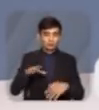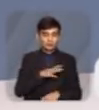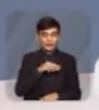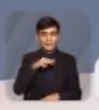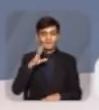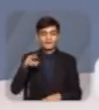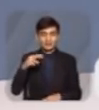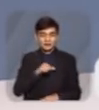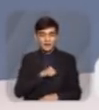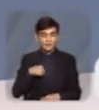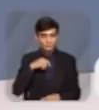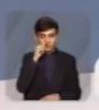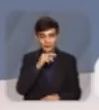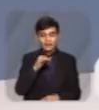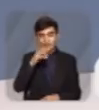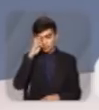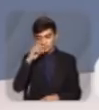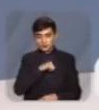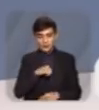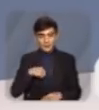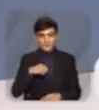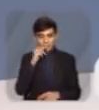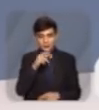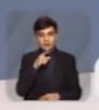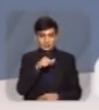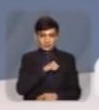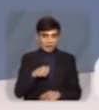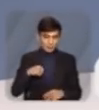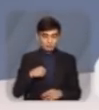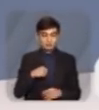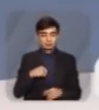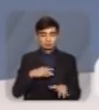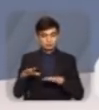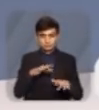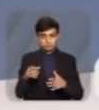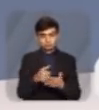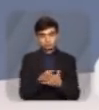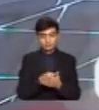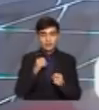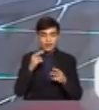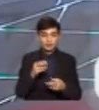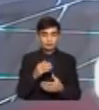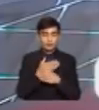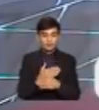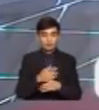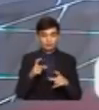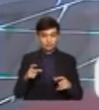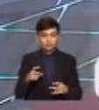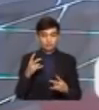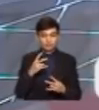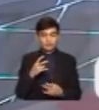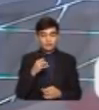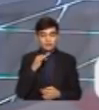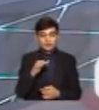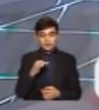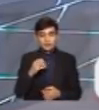МВД. Поскольку это государство допустило, да, теперь давайте сами ищите выход, ищите, как исправить. Сергей, спасибо вам большое, что